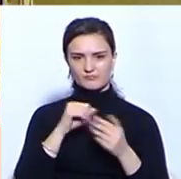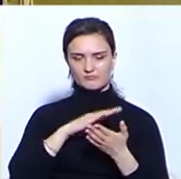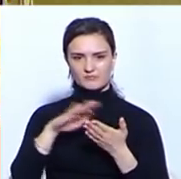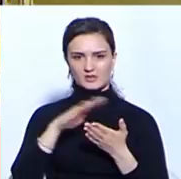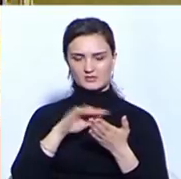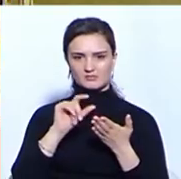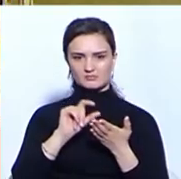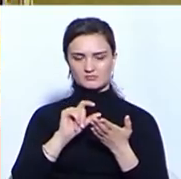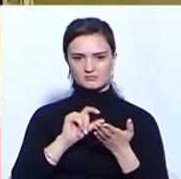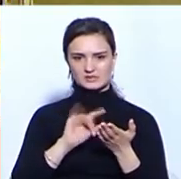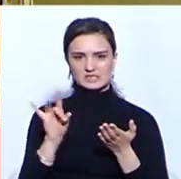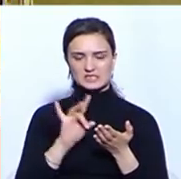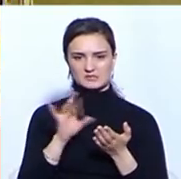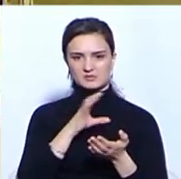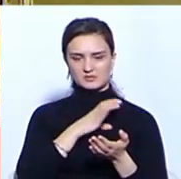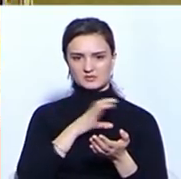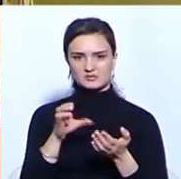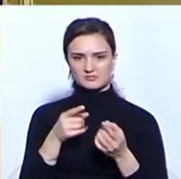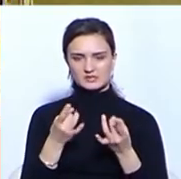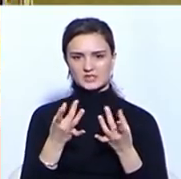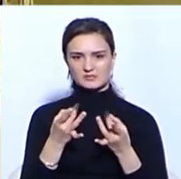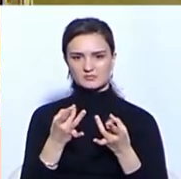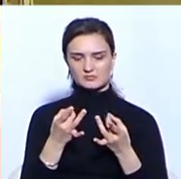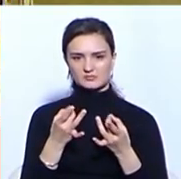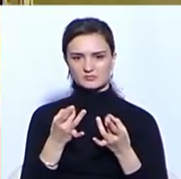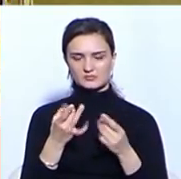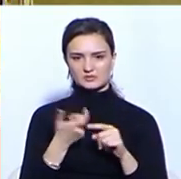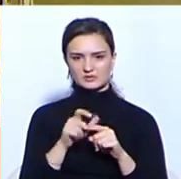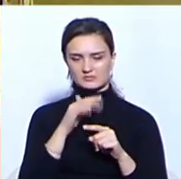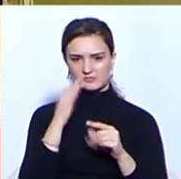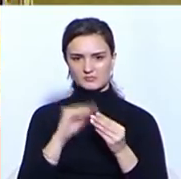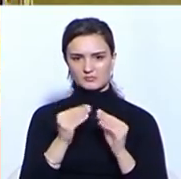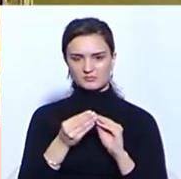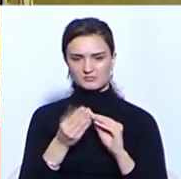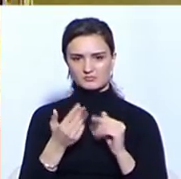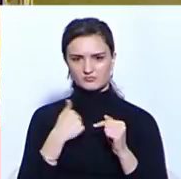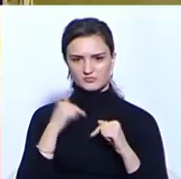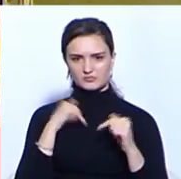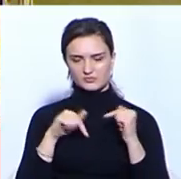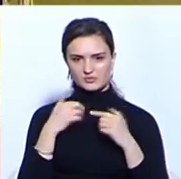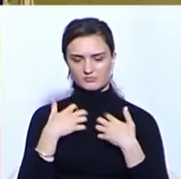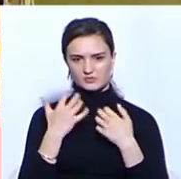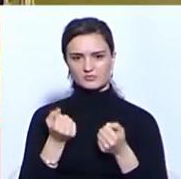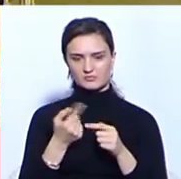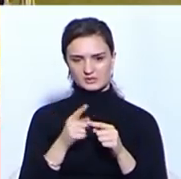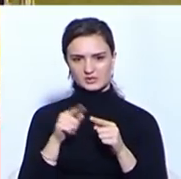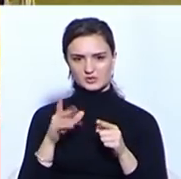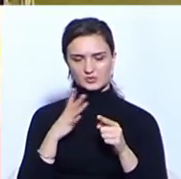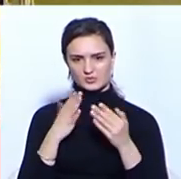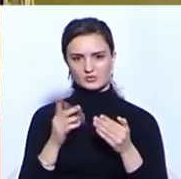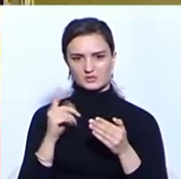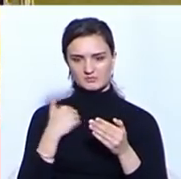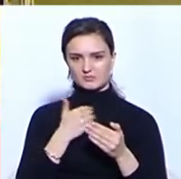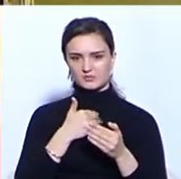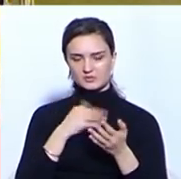ფენებს შორის დიდი რაოდენობით ცხიმს, რომელიც თერმული დამუშავებისას დუღს და ძალიან დიდ პრობლემებს უქმნის მერე ჩვენს ჯანმრთელობას. აი ეს იყო, რაც